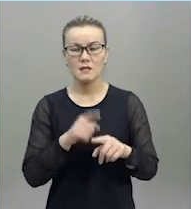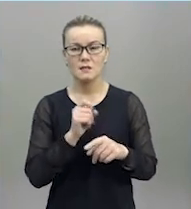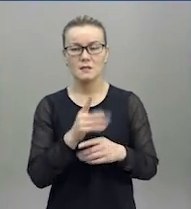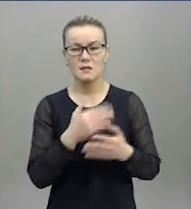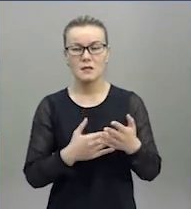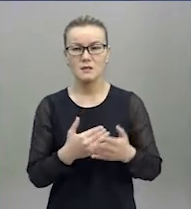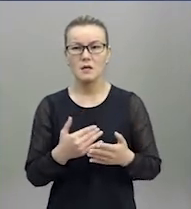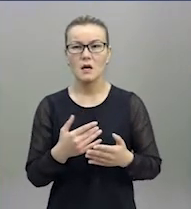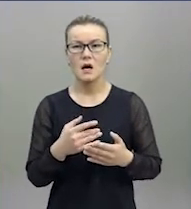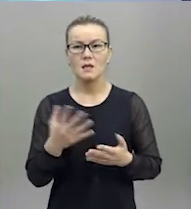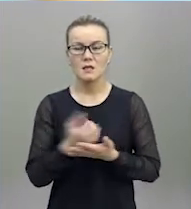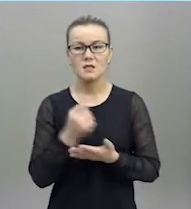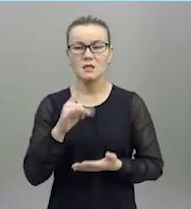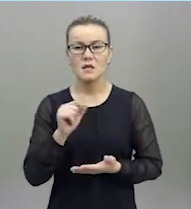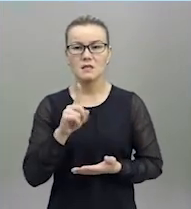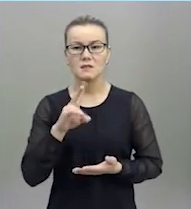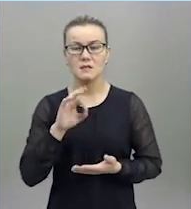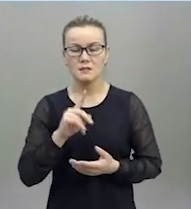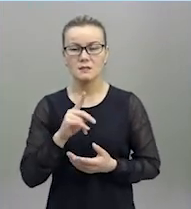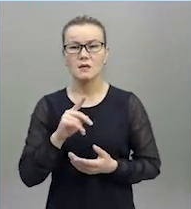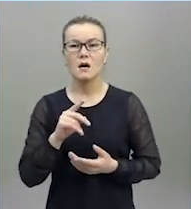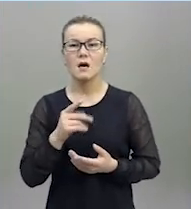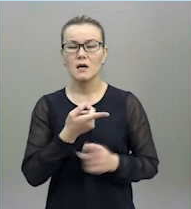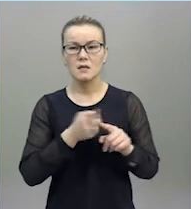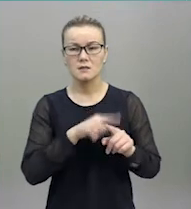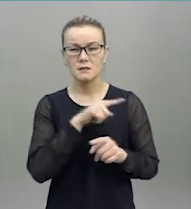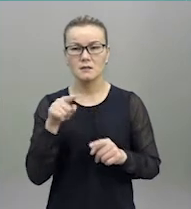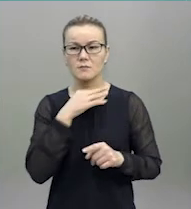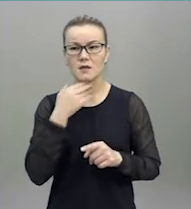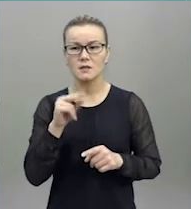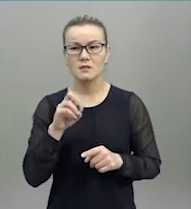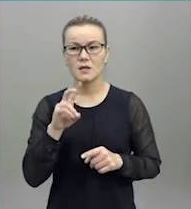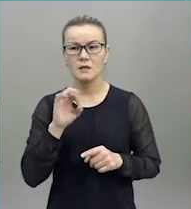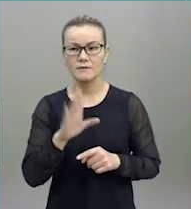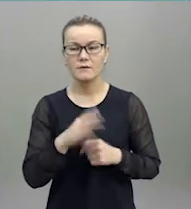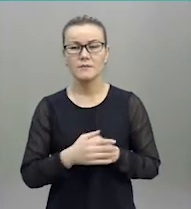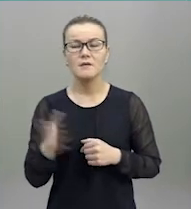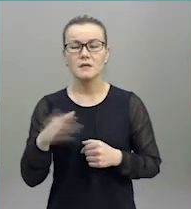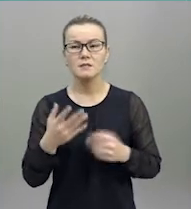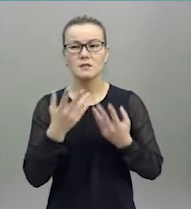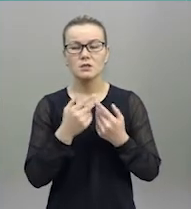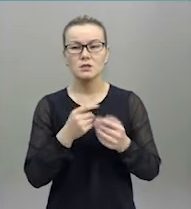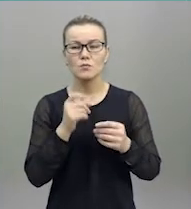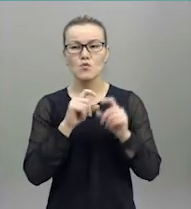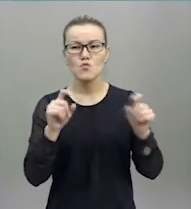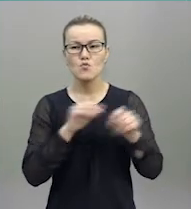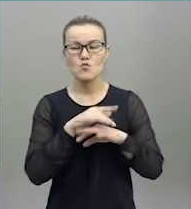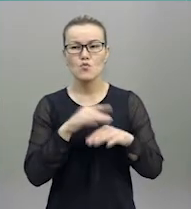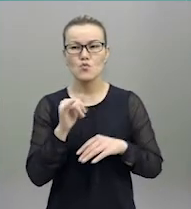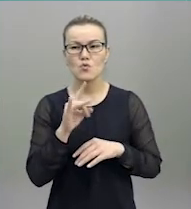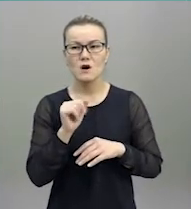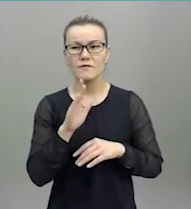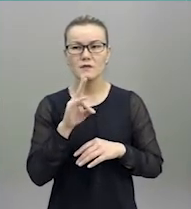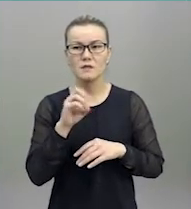нашли разность заданных многочленов давайте решим с вами уравнением под